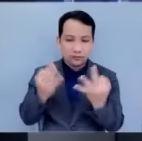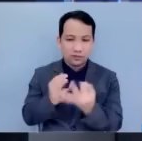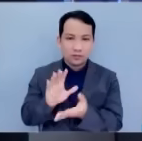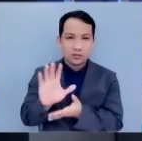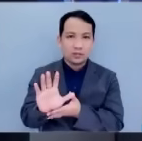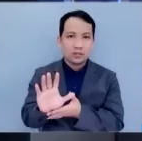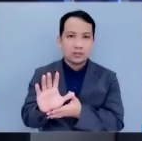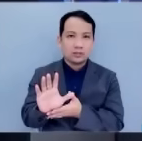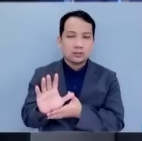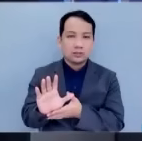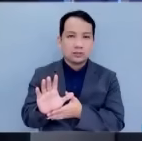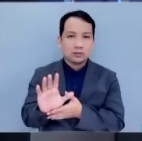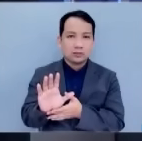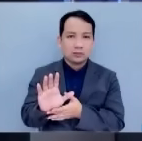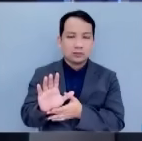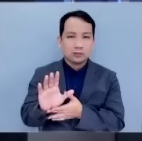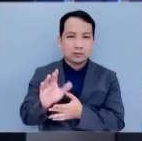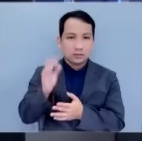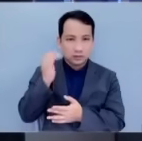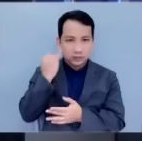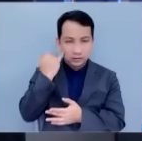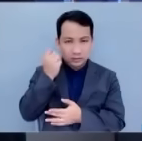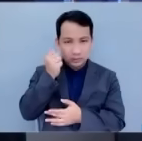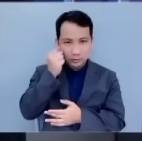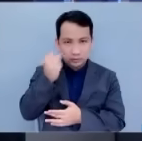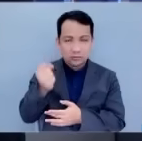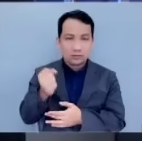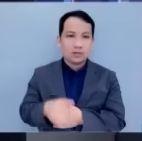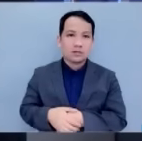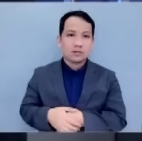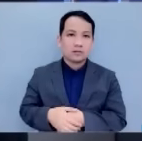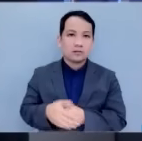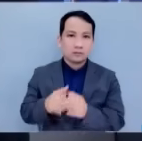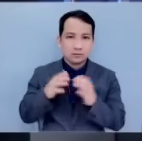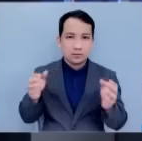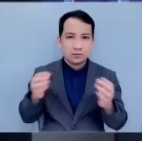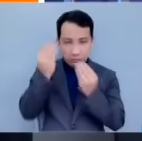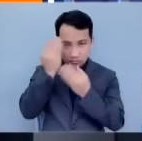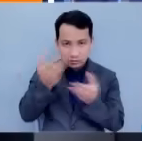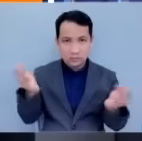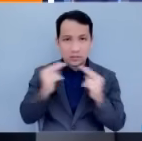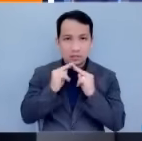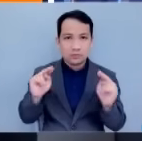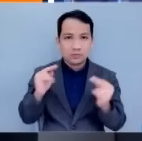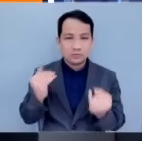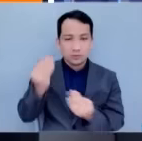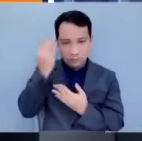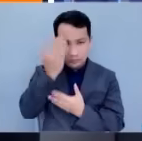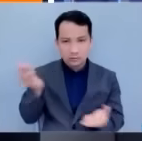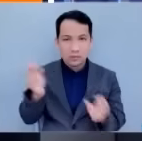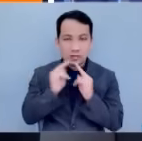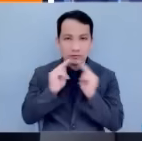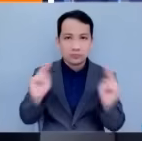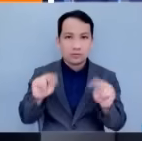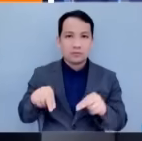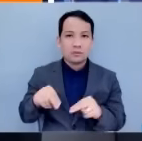ni Jacqueline Jose. At yan ang mga balita at impormasyong dapat yung malaman sa araw na ito. Mga balita para